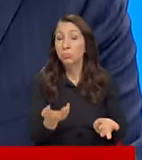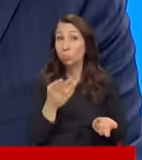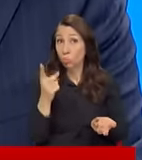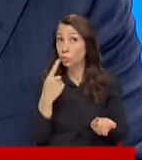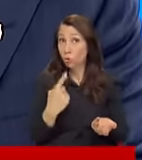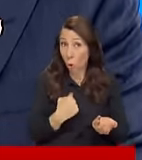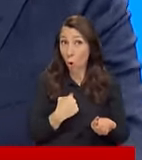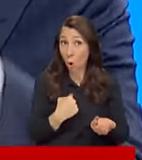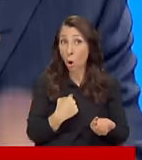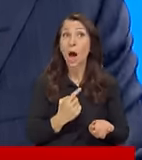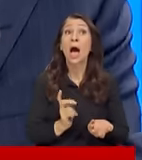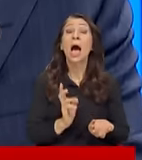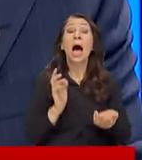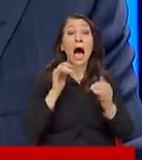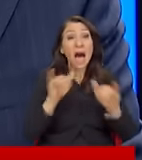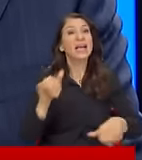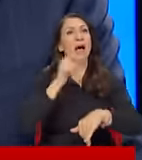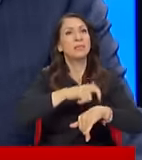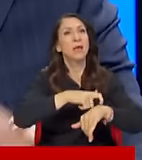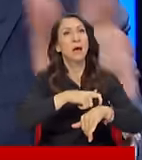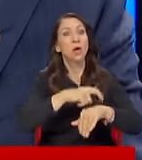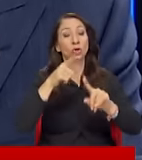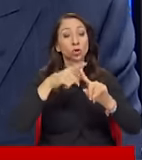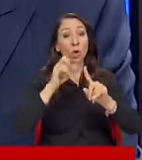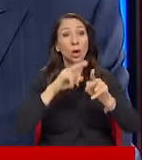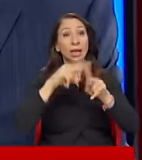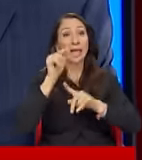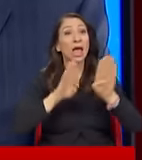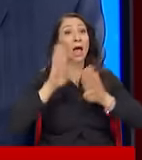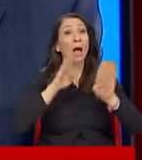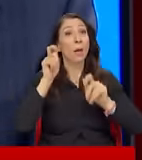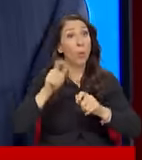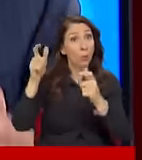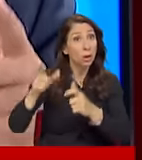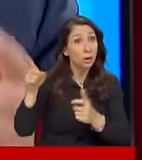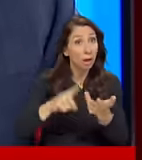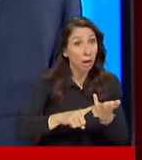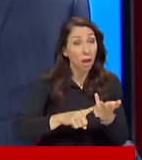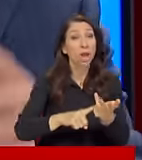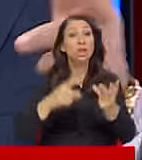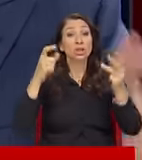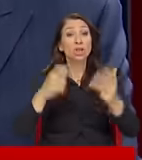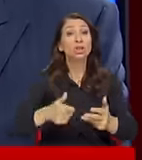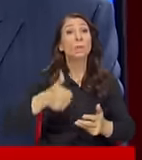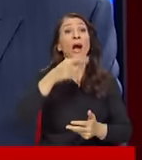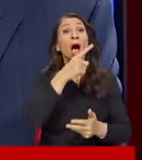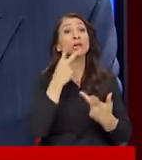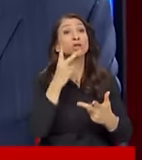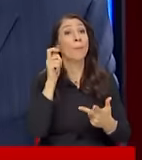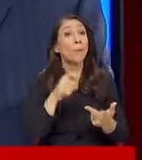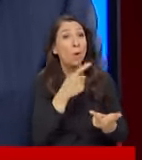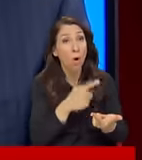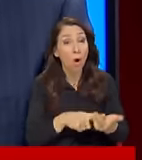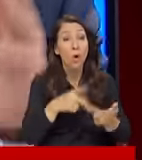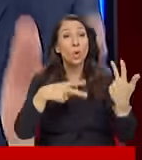Bunu diyor, kalkıyor aynı anda. TOKİ ihaleler yapıyor o bölgede. Şehircilik Bakanlığı açıklama